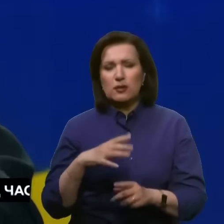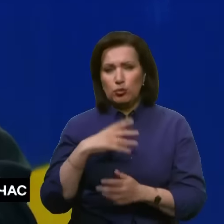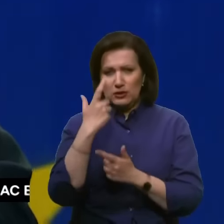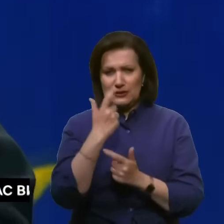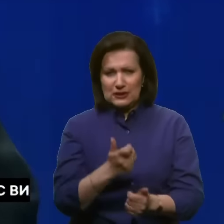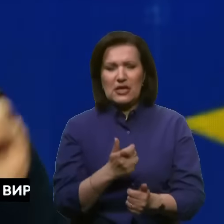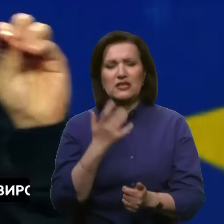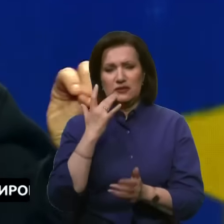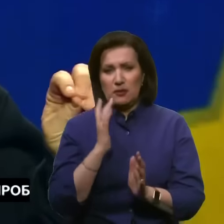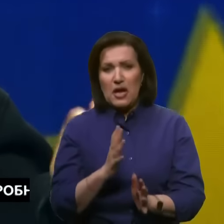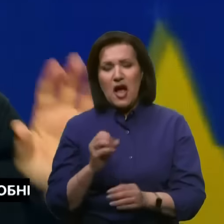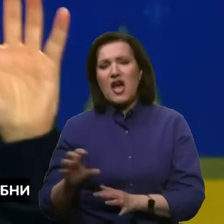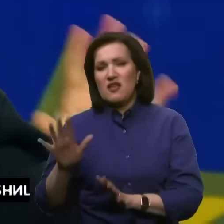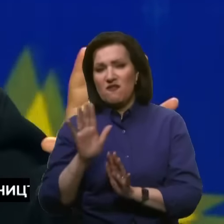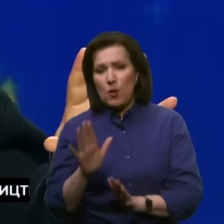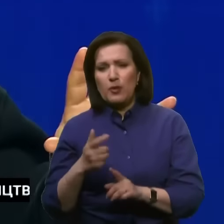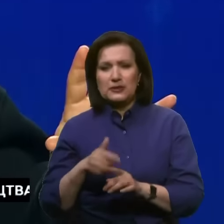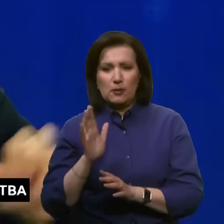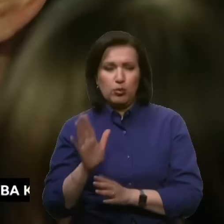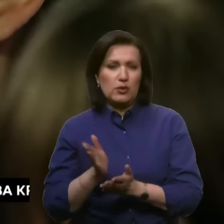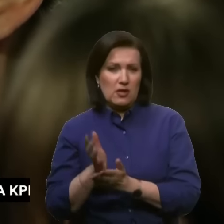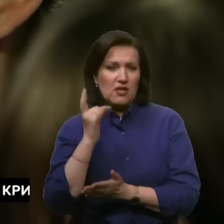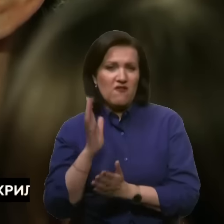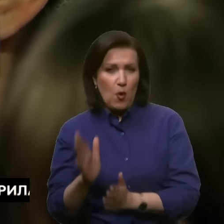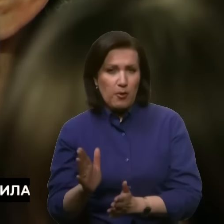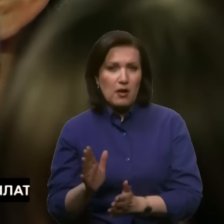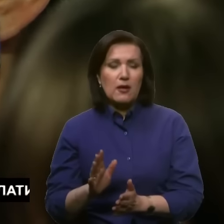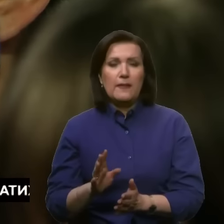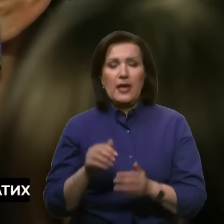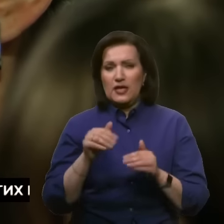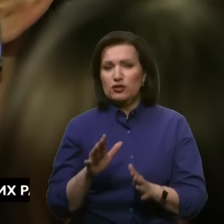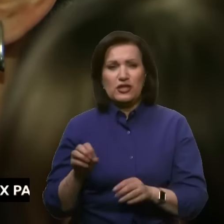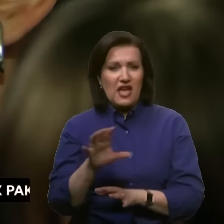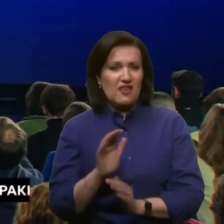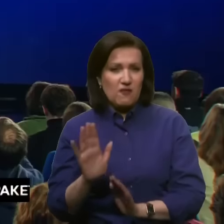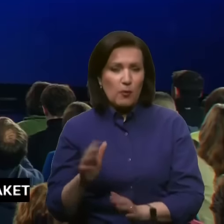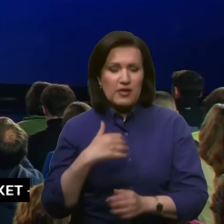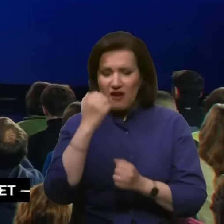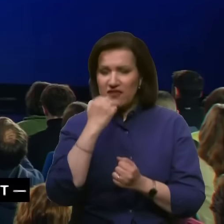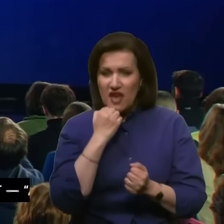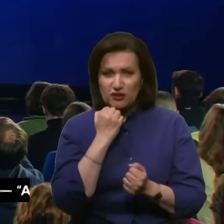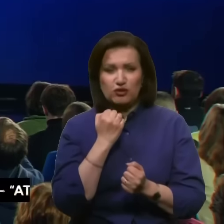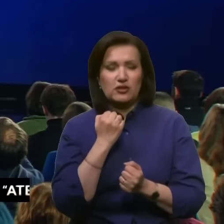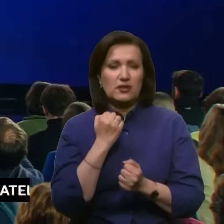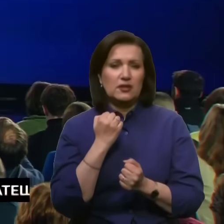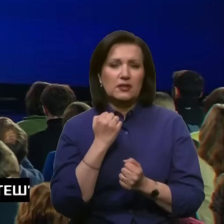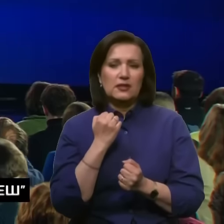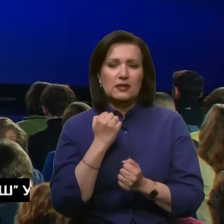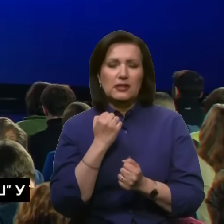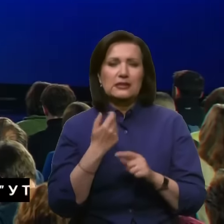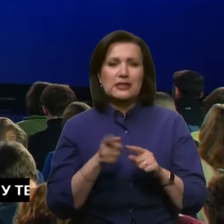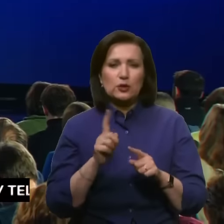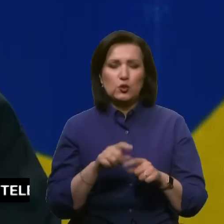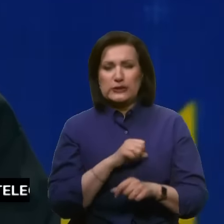сигнал від Сполучених Штатів, а Європа – це буде Європи, рішення Європи. Я вдячний за